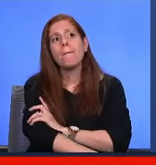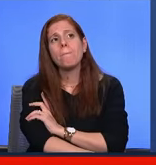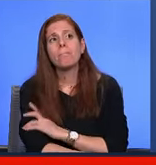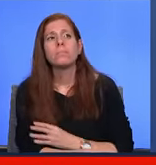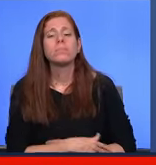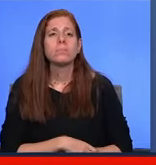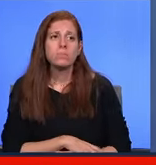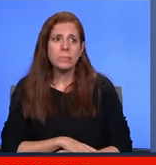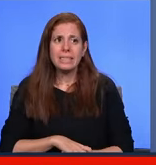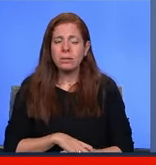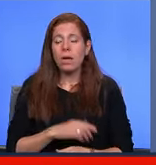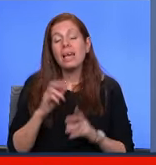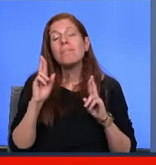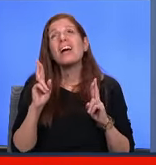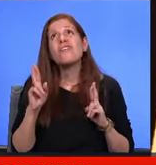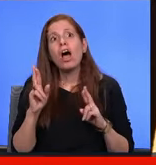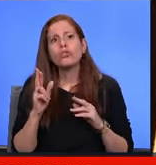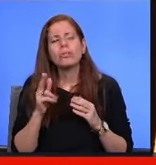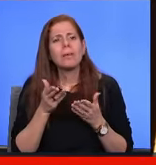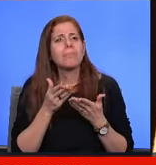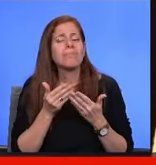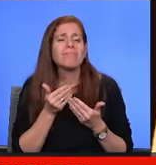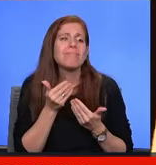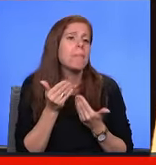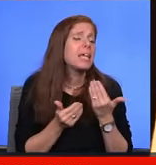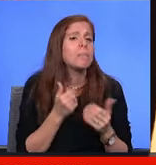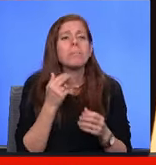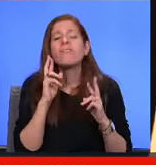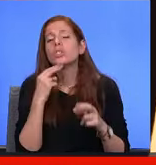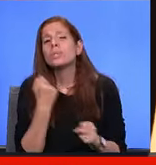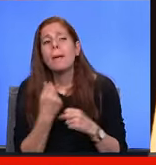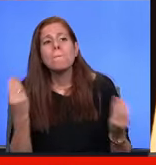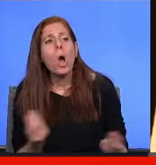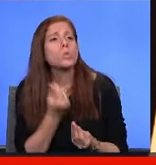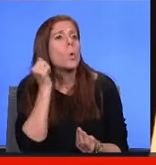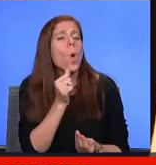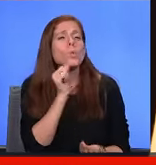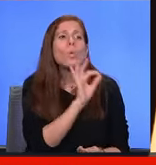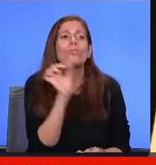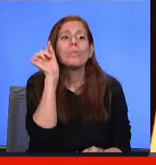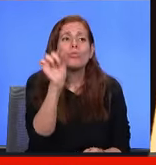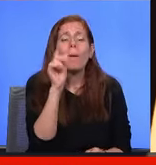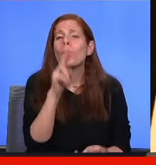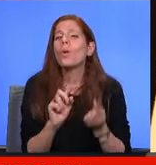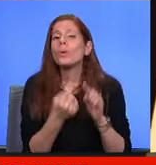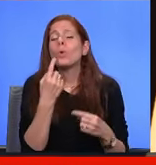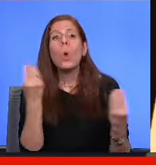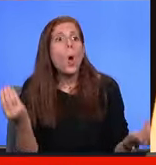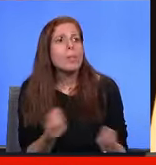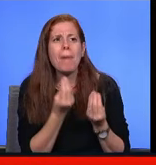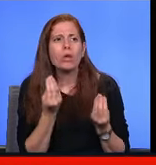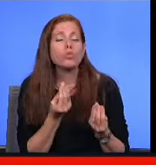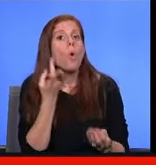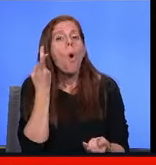ואני מקווה שזה מקדם, אני מקווה שזה עושה משהו. כל יום שלהם שם יכול לקרות להם עוד דבר שהוא עוד יותר נורא ועוד יותר